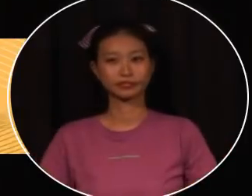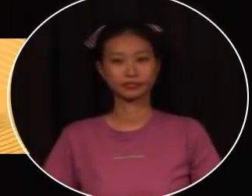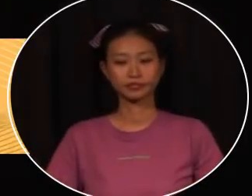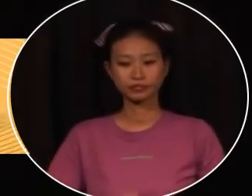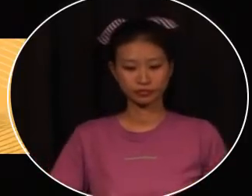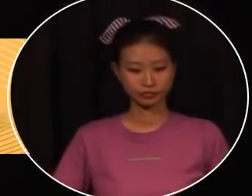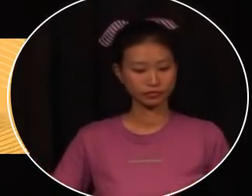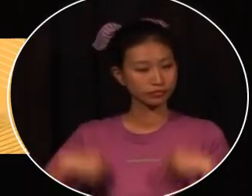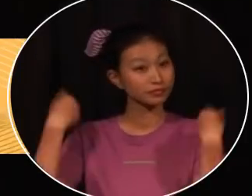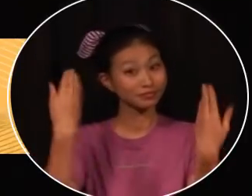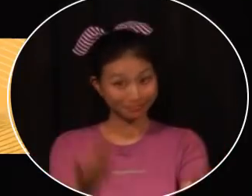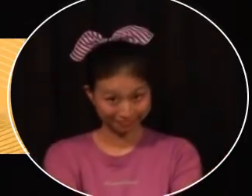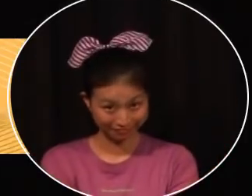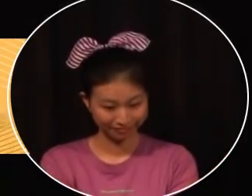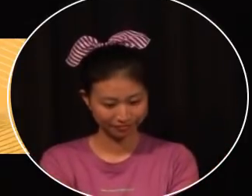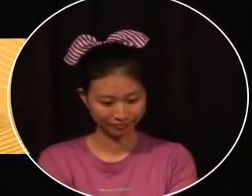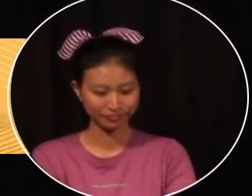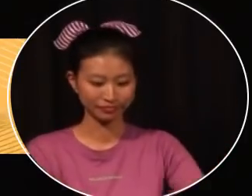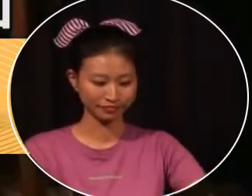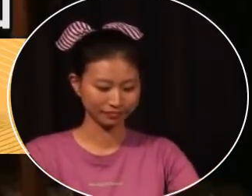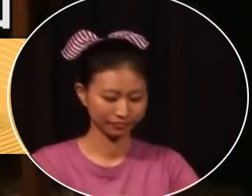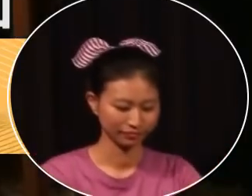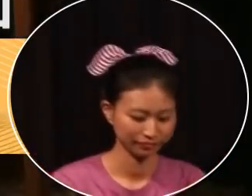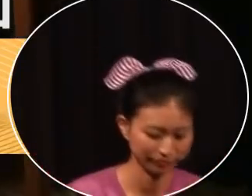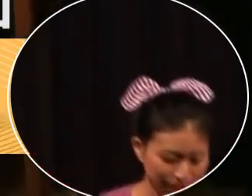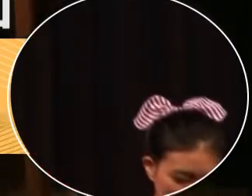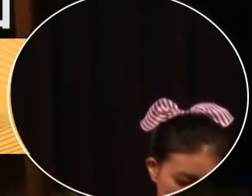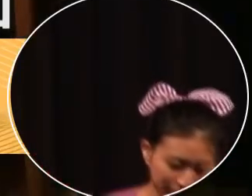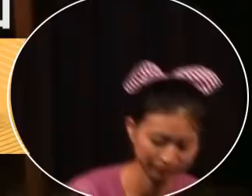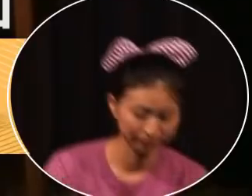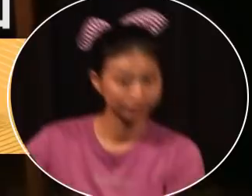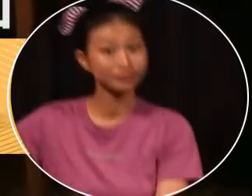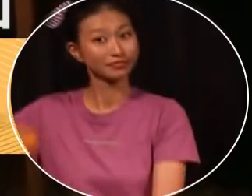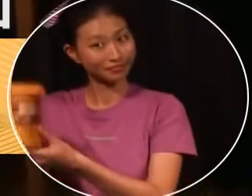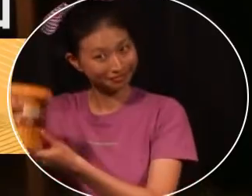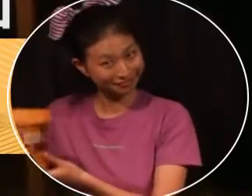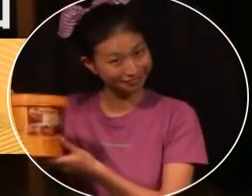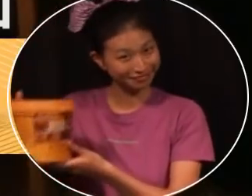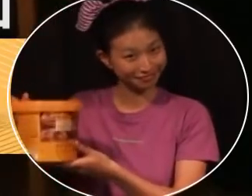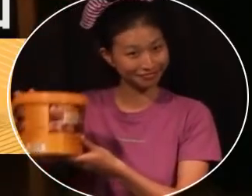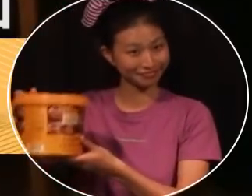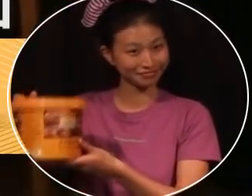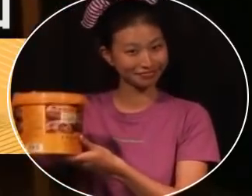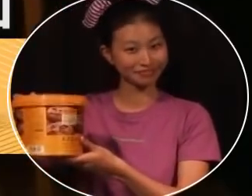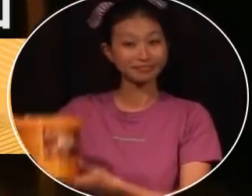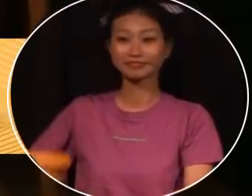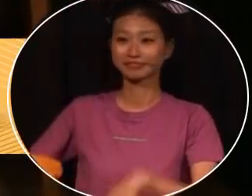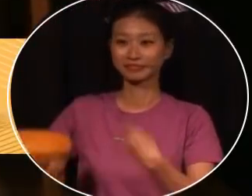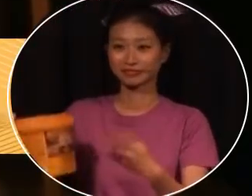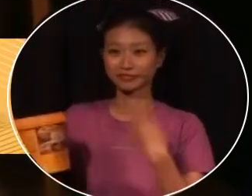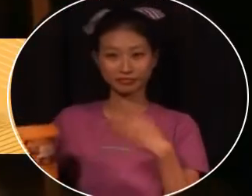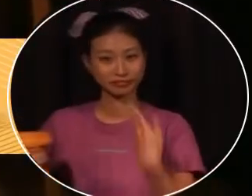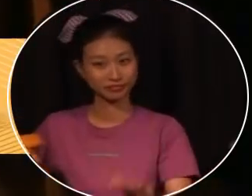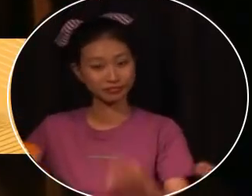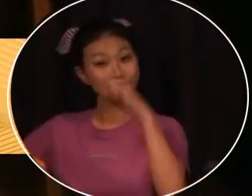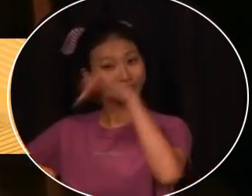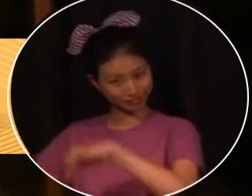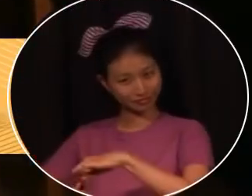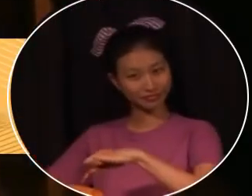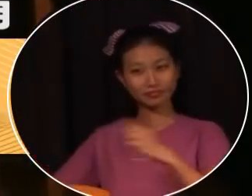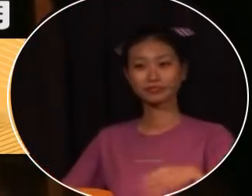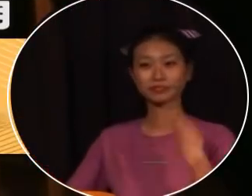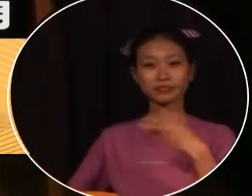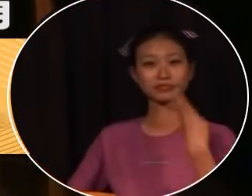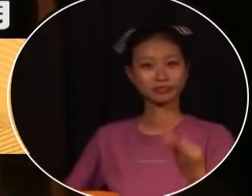是。 那怎么样得到这样的人才呢？在某一个就是人力学的教授里面，他曾经讲过一句